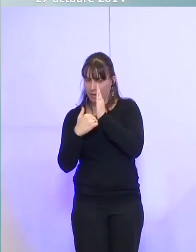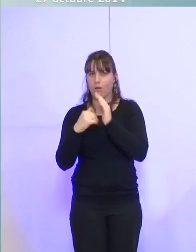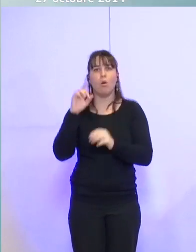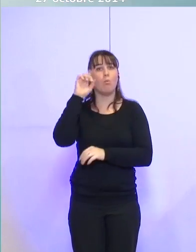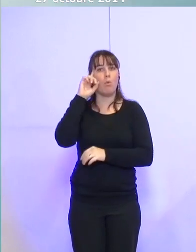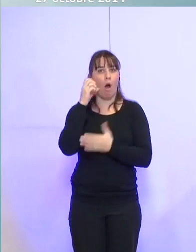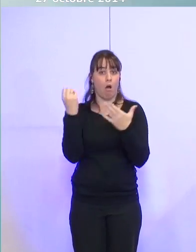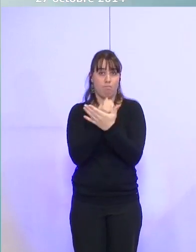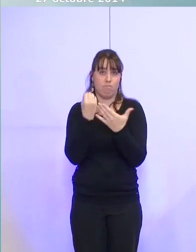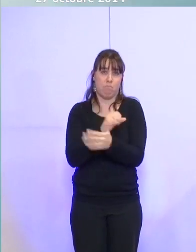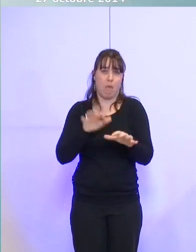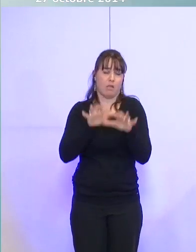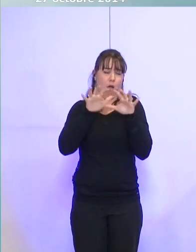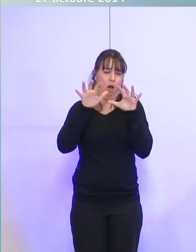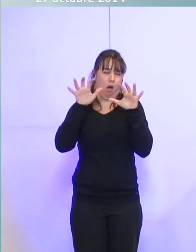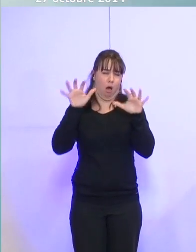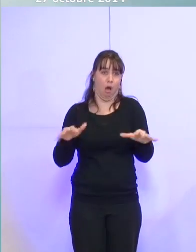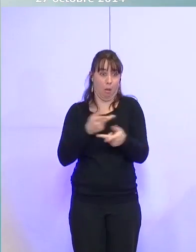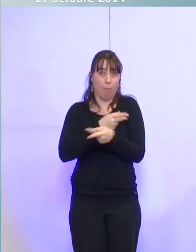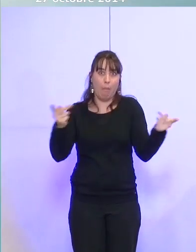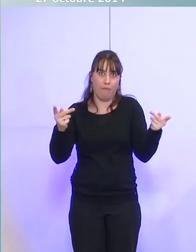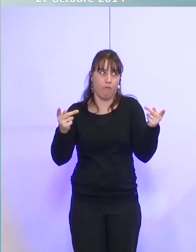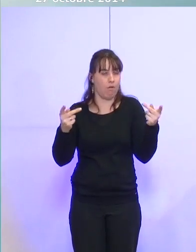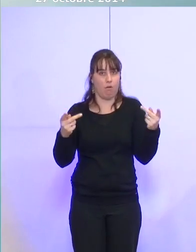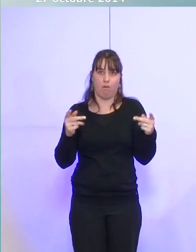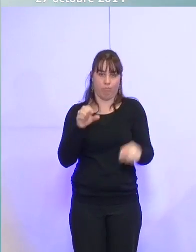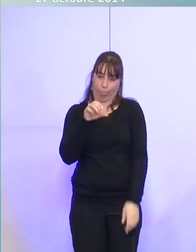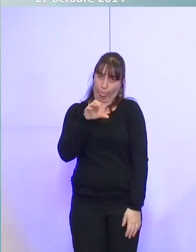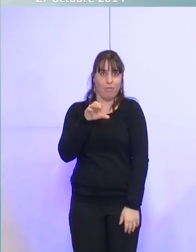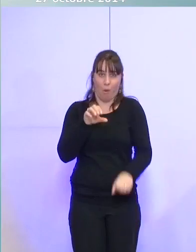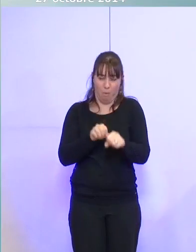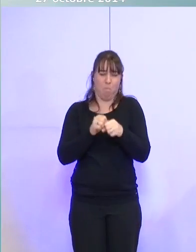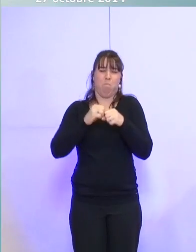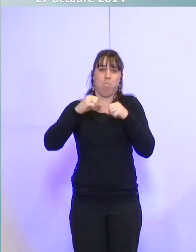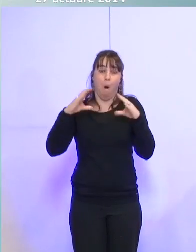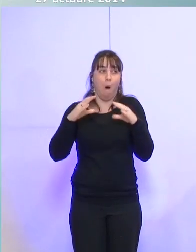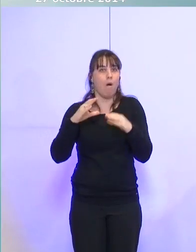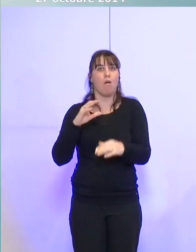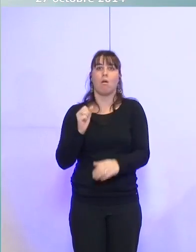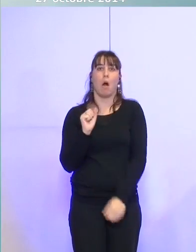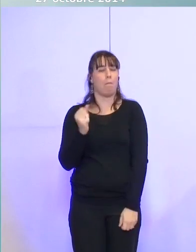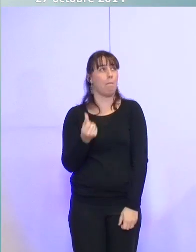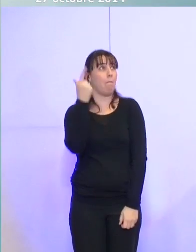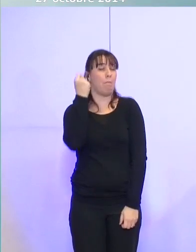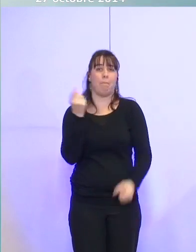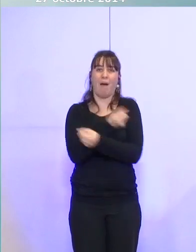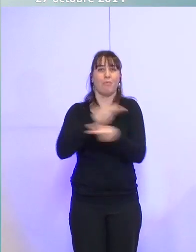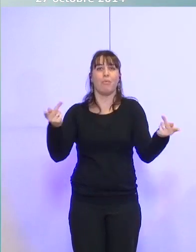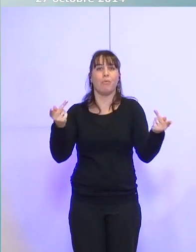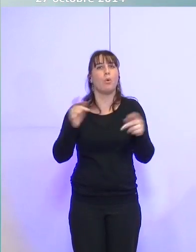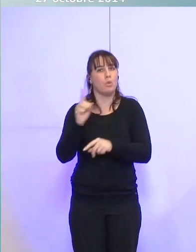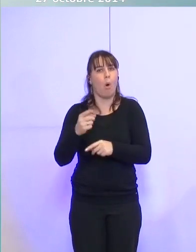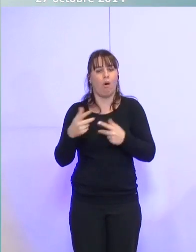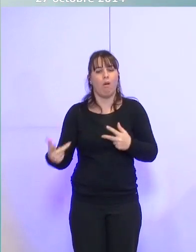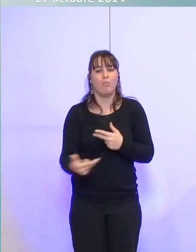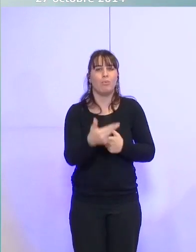des données potentiellement disponibles est assez colossale. Nous n'allons donc pas tout libérer du jour au lendemain. Ça va se phaser régulièrement dans le